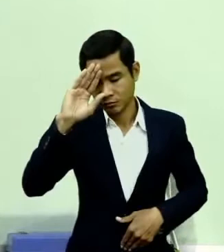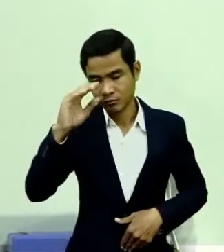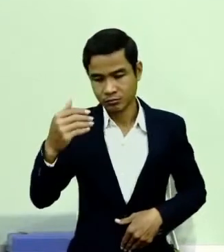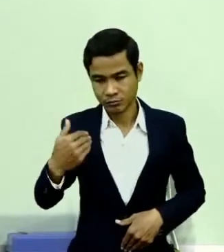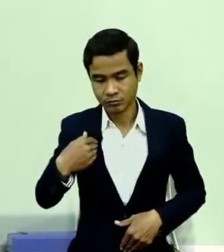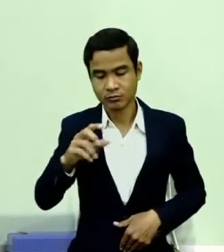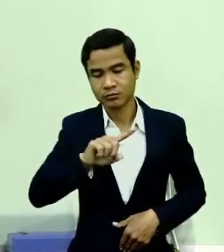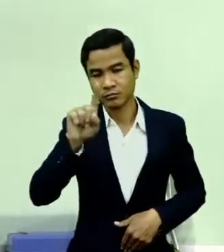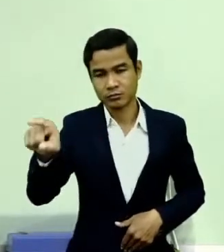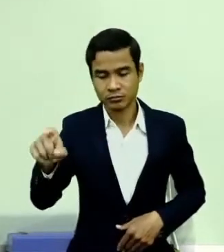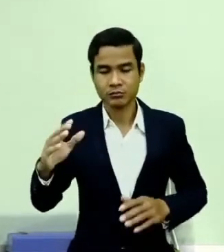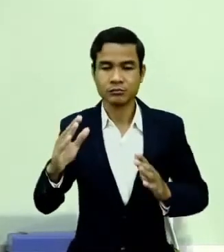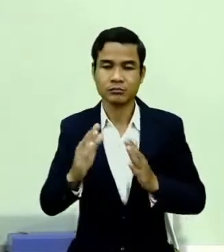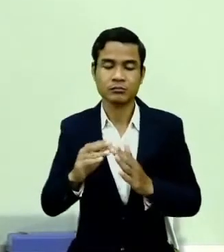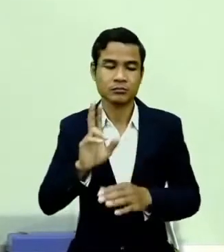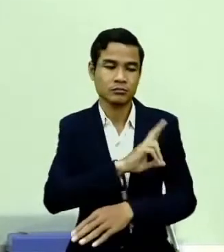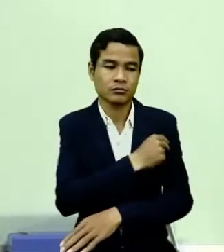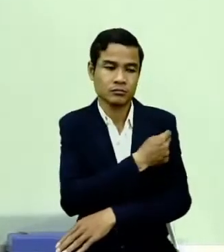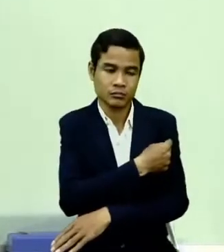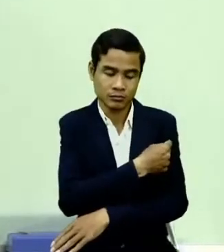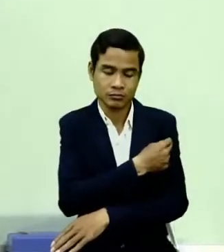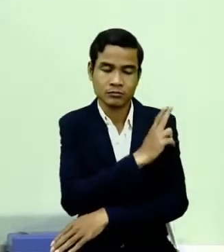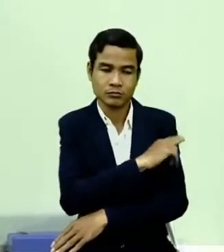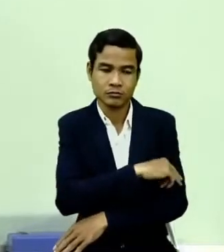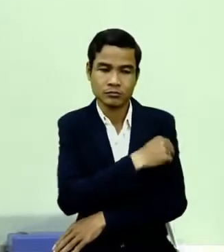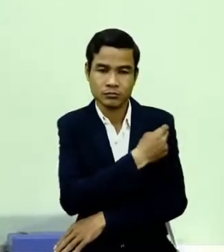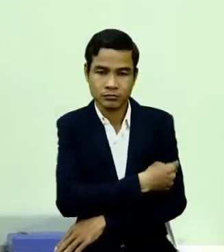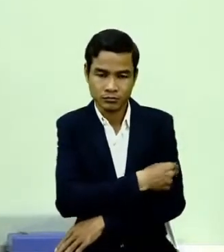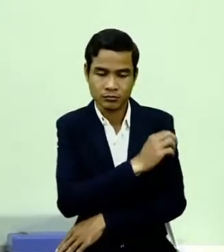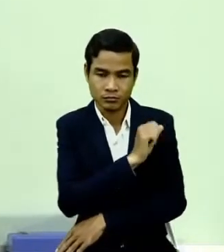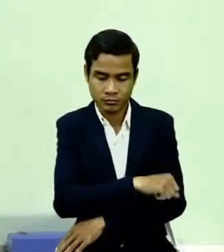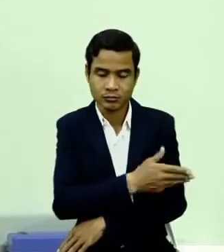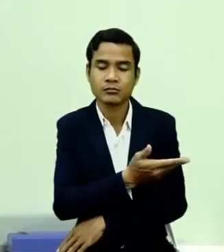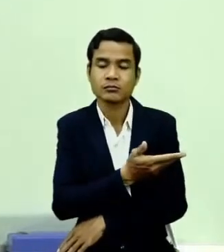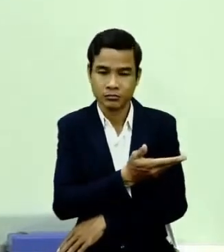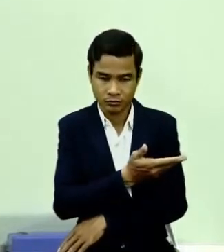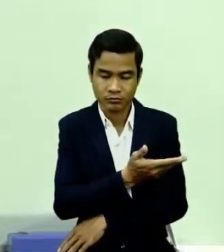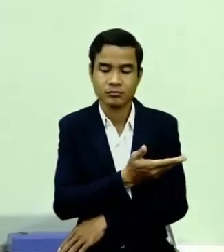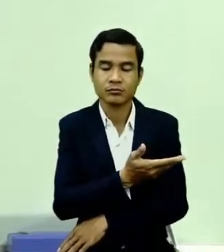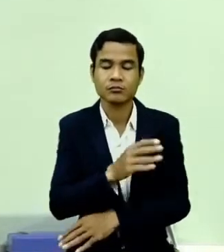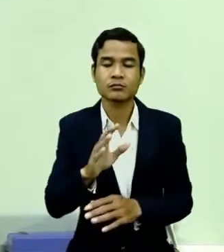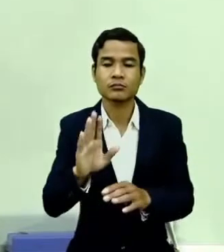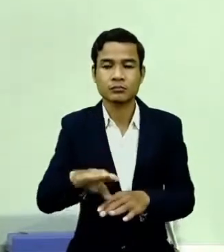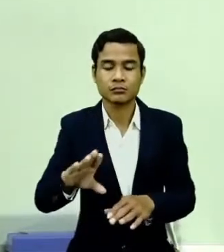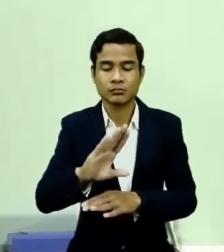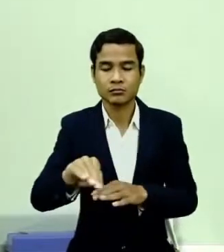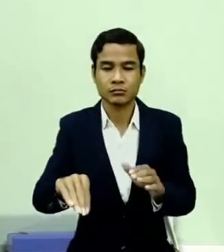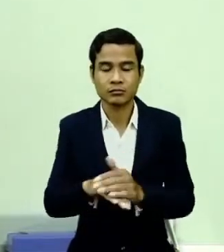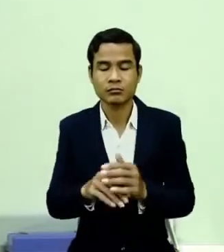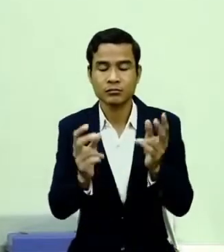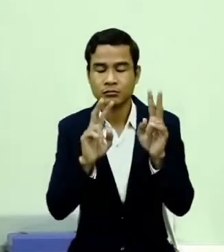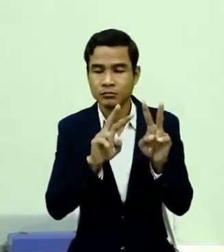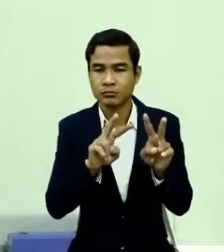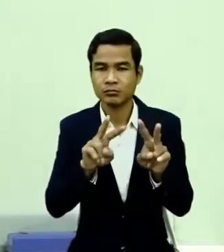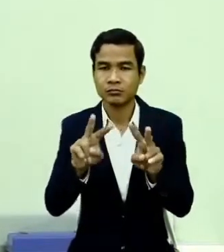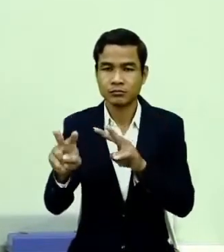quạt ai tơ xâm rạ chứ bá chùm ngứ quạt bàn chà chẳng dương ai khơi hói thả cậu má miên